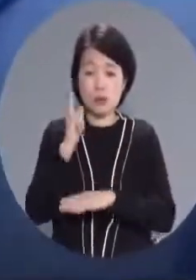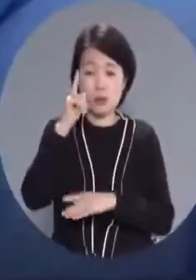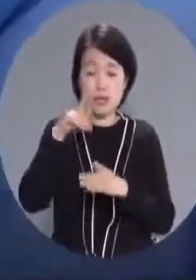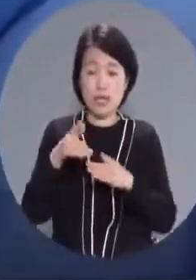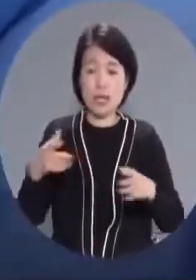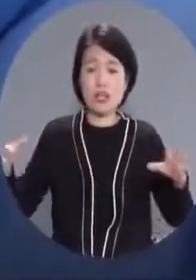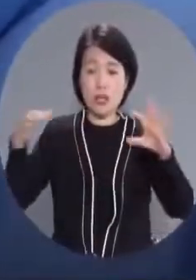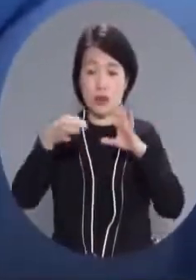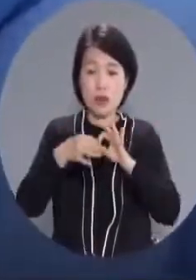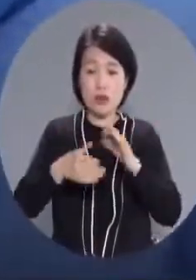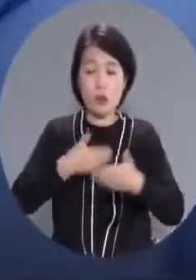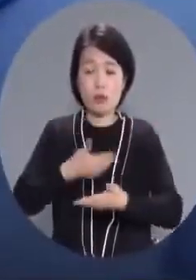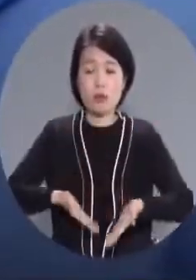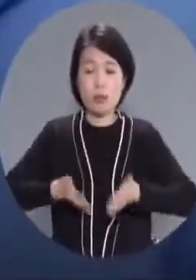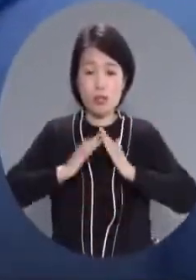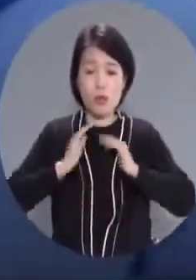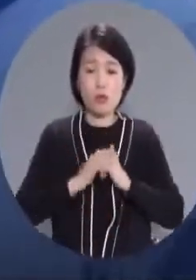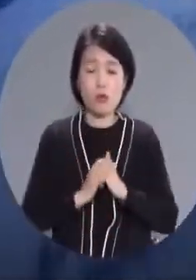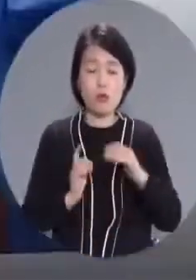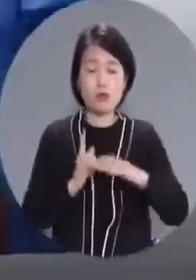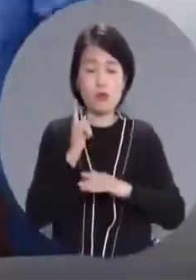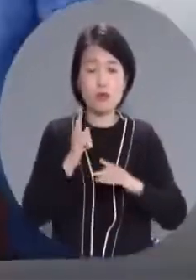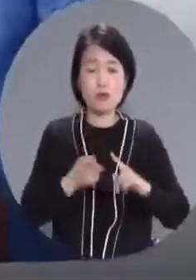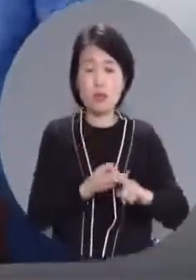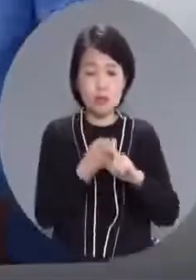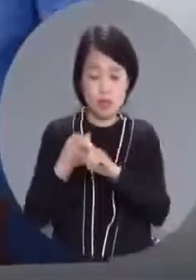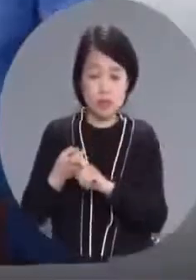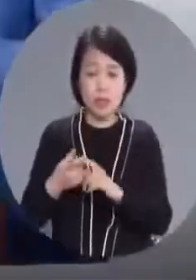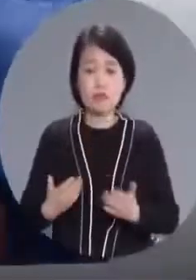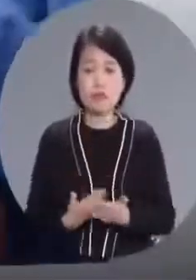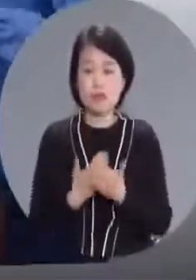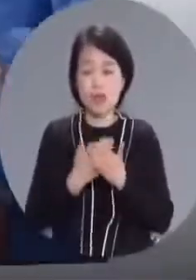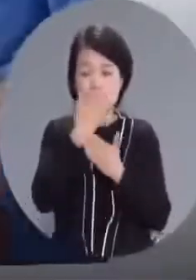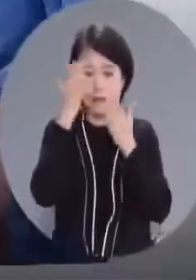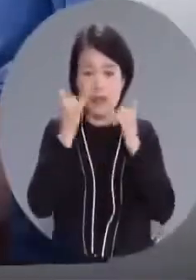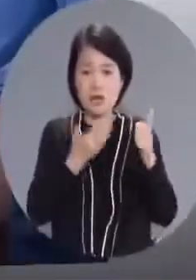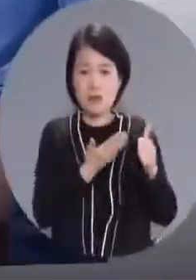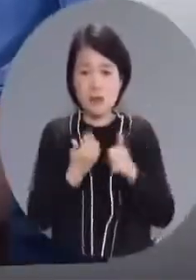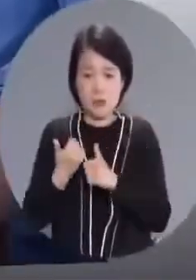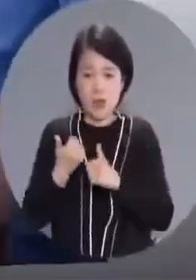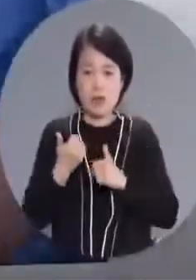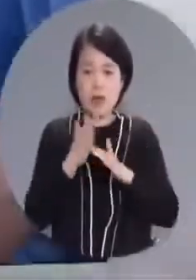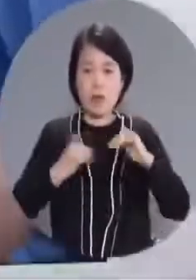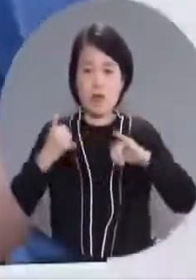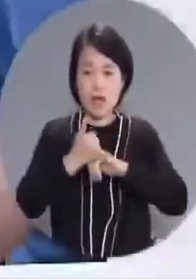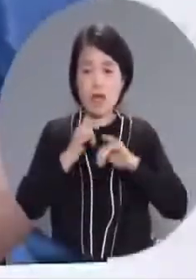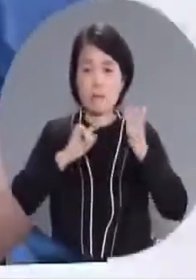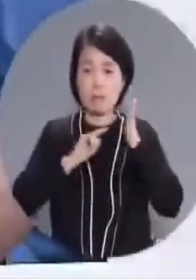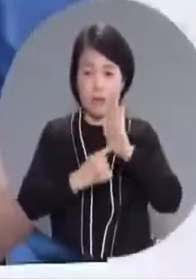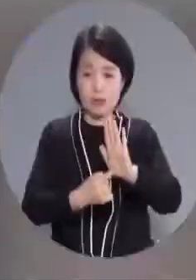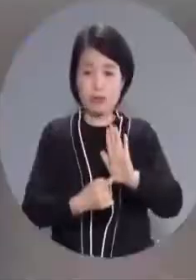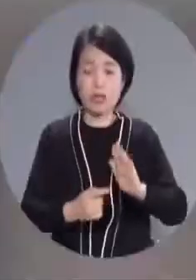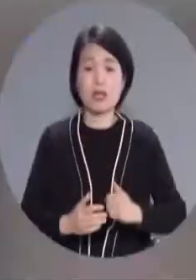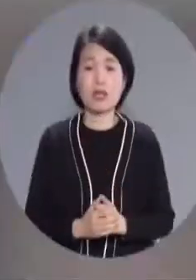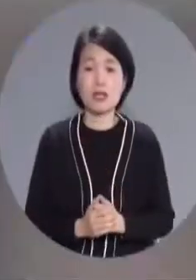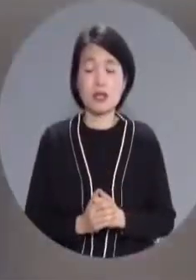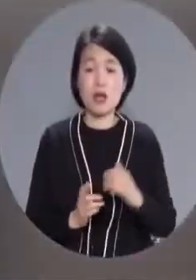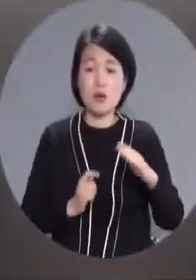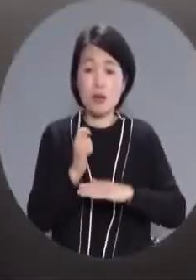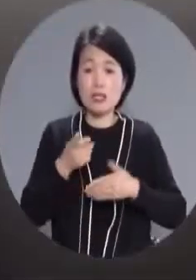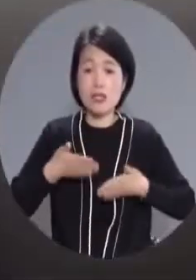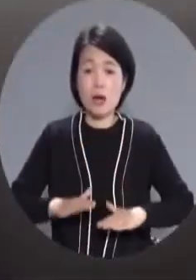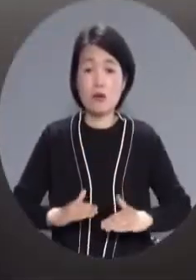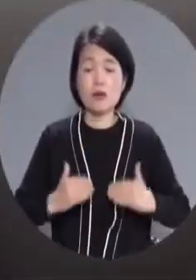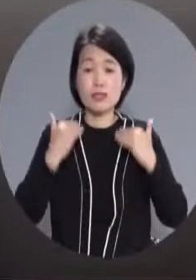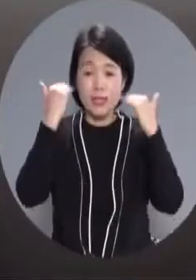고속도로를 신설하고 우주 산업 클러스터를 육성해 젊은 인구를 유입 지키겠다 는 공약을 내걸었습니다 공해서 나고